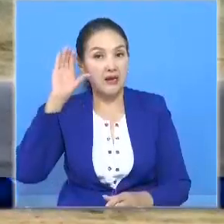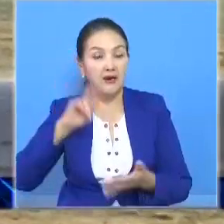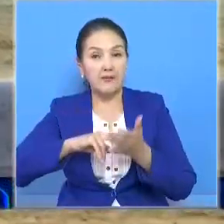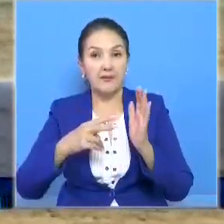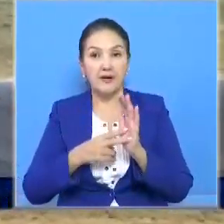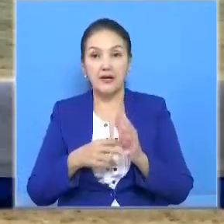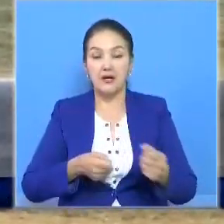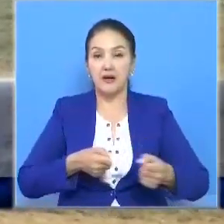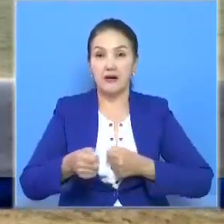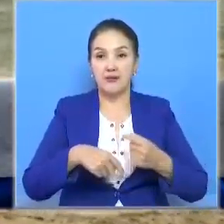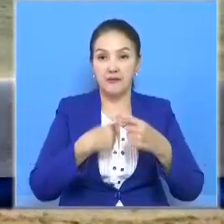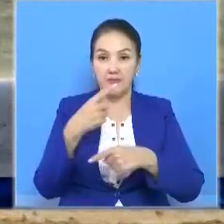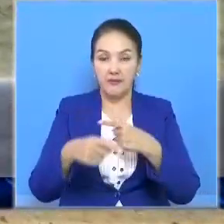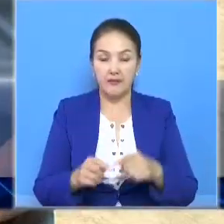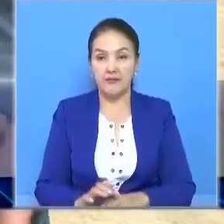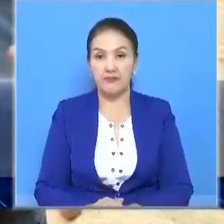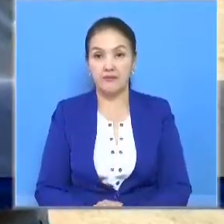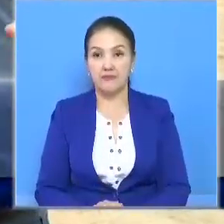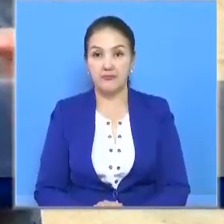планы руководства на будущее.